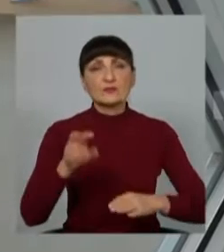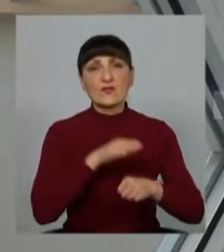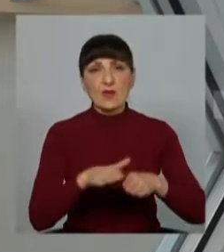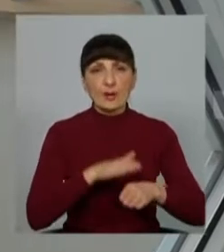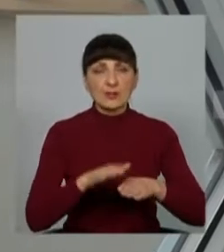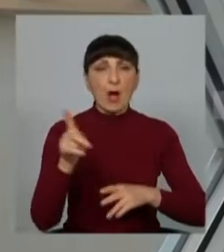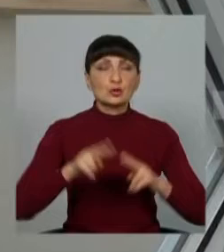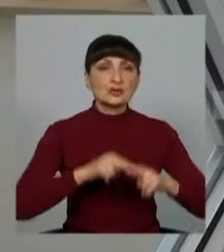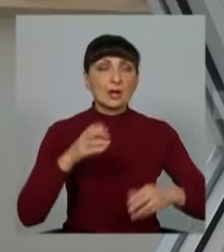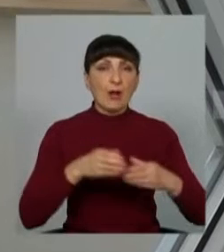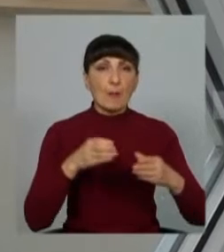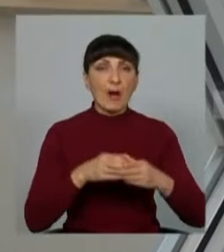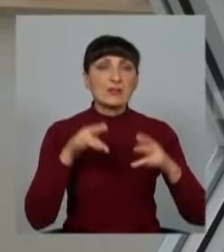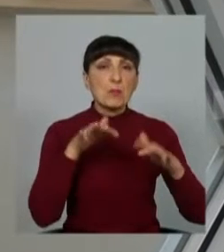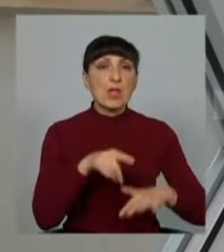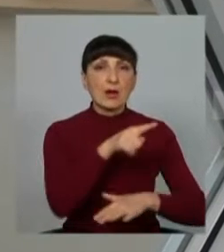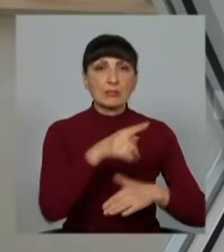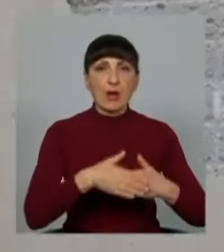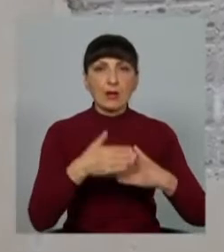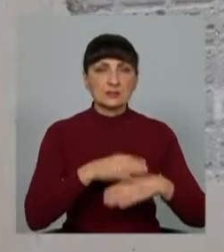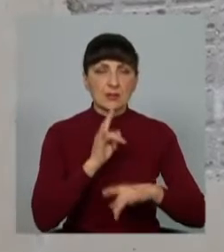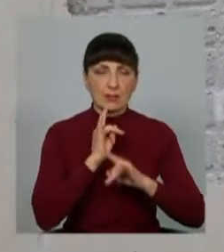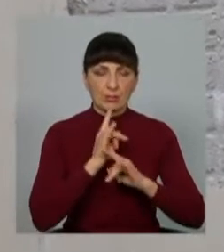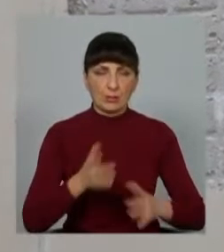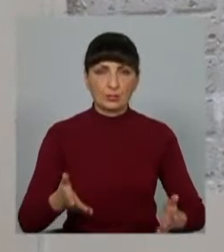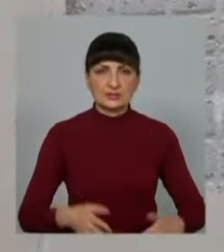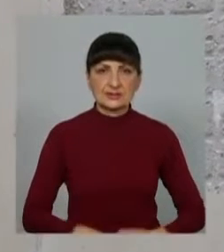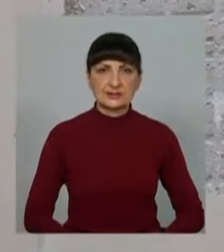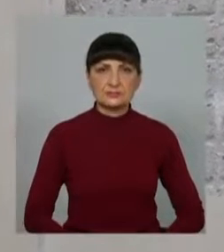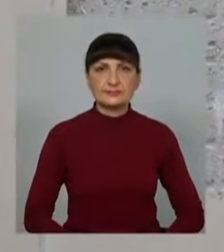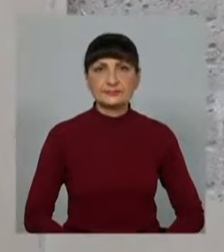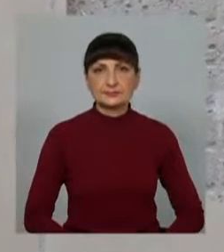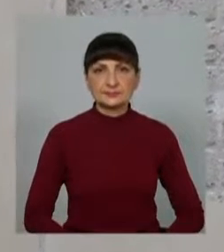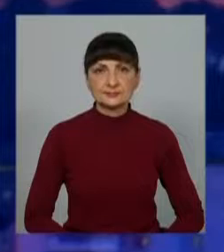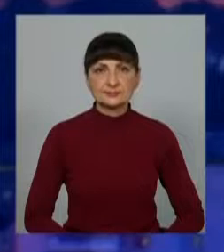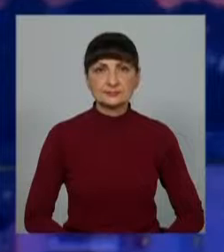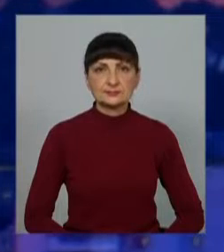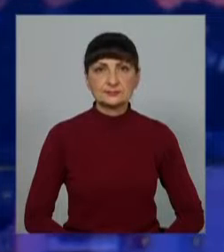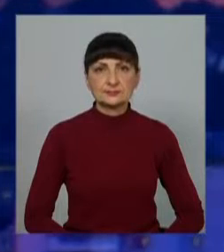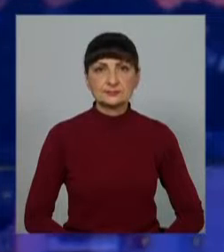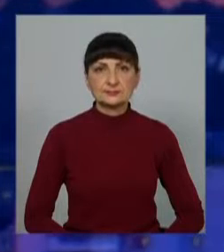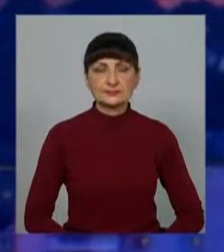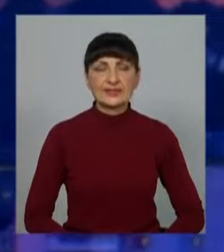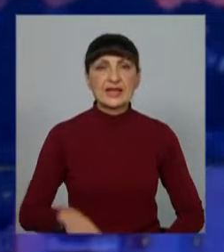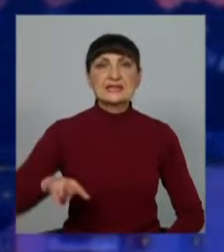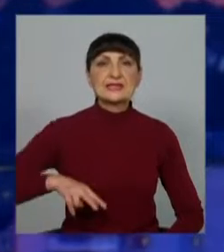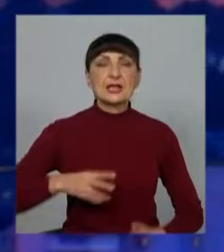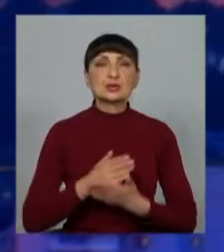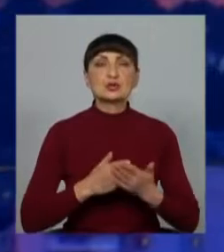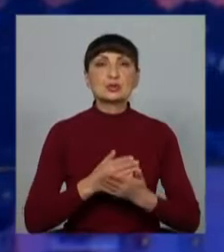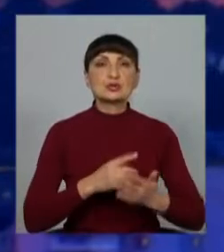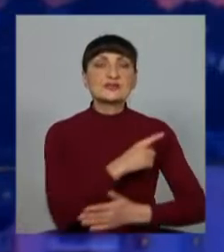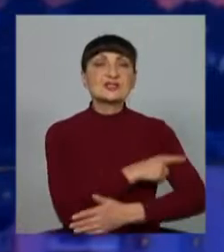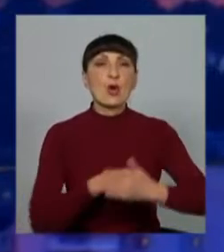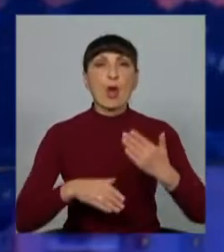отношении подрядчика никаких мер принято не будет. Ануар Амангельдинов, Гани Калуев, телеканал «Алматы». Директор службы скорой